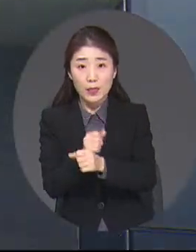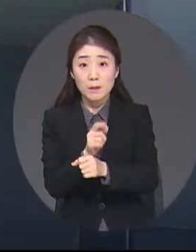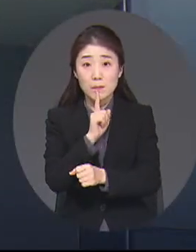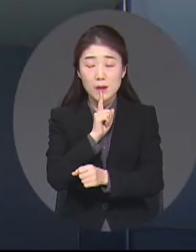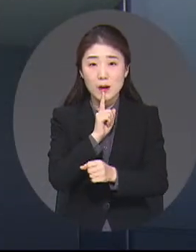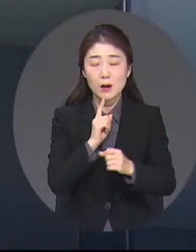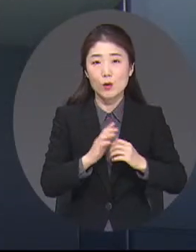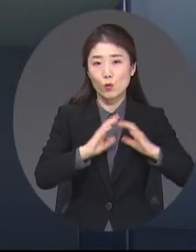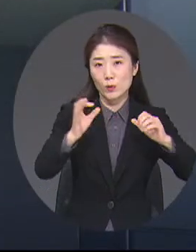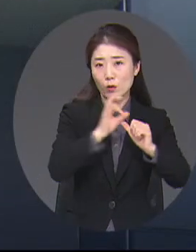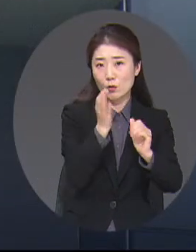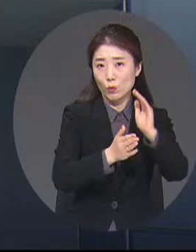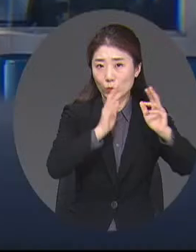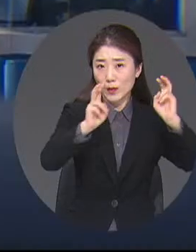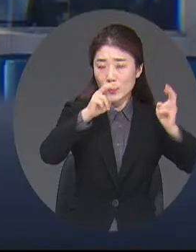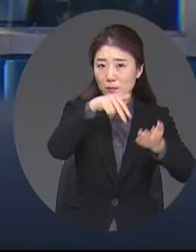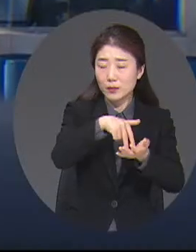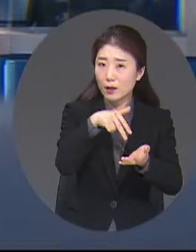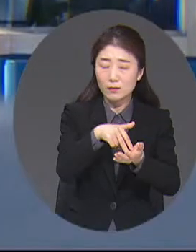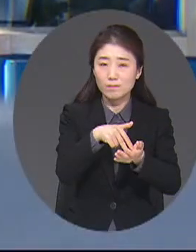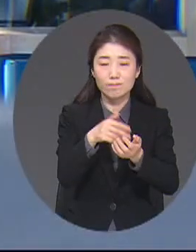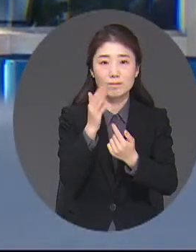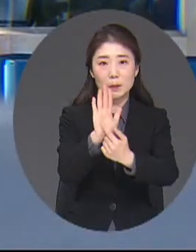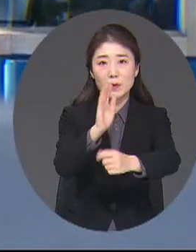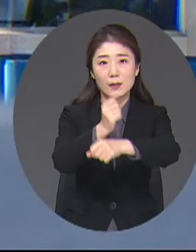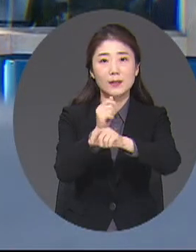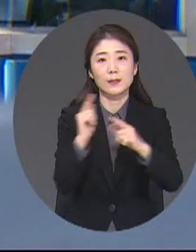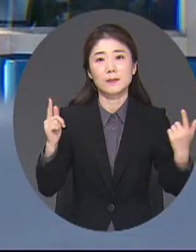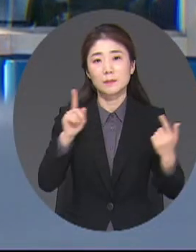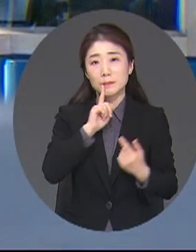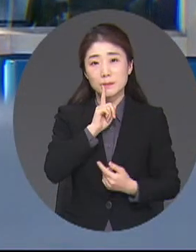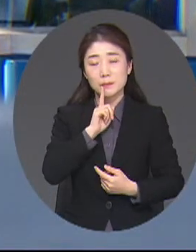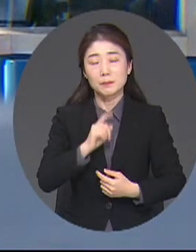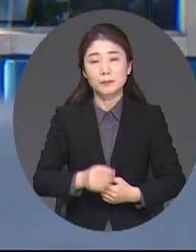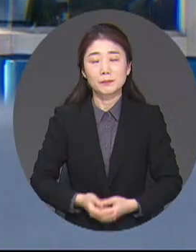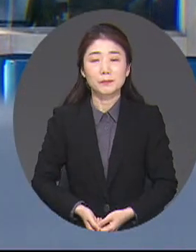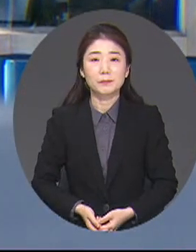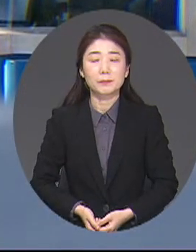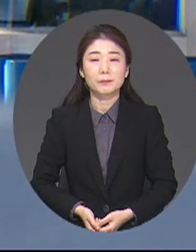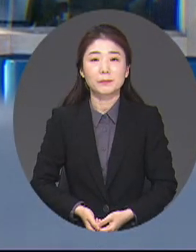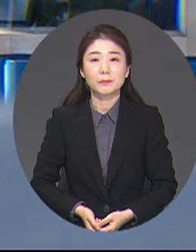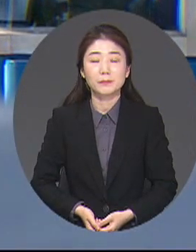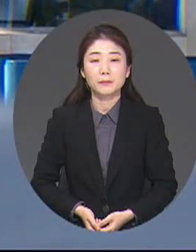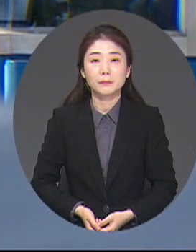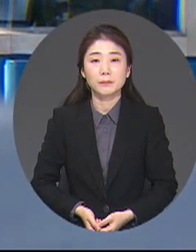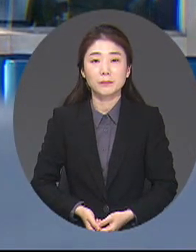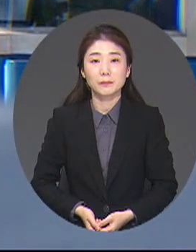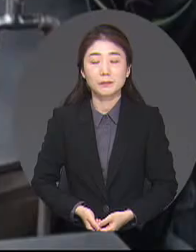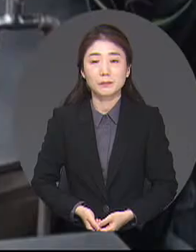측은 별도의 입장을 밝히지 않겠다고 전해 왔습니다 MBC 뉴스 서창호입니다